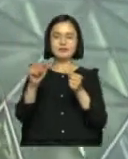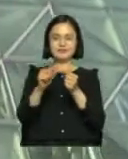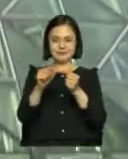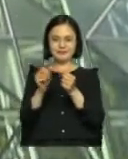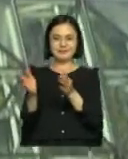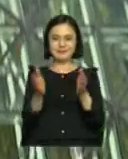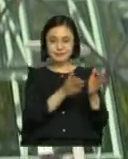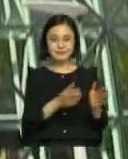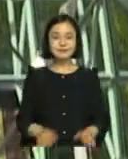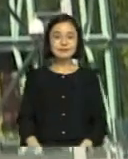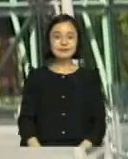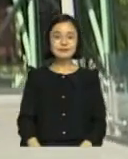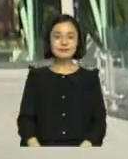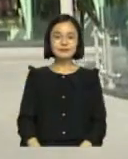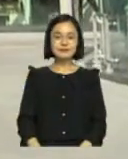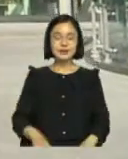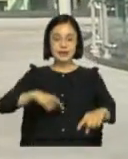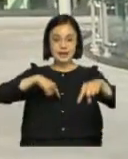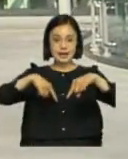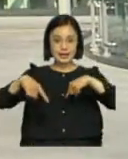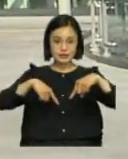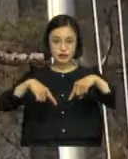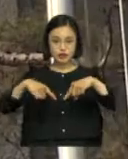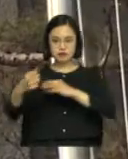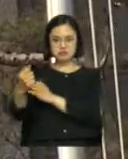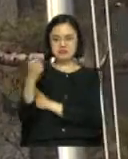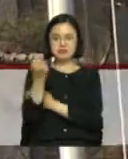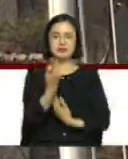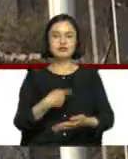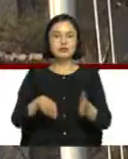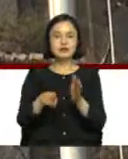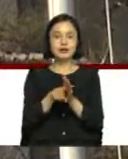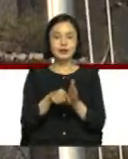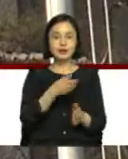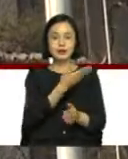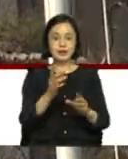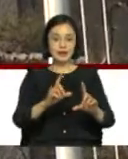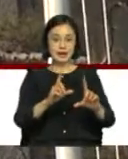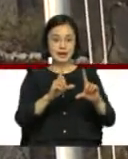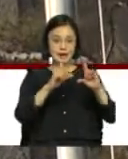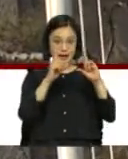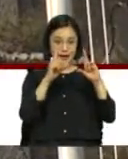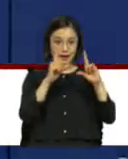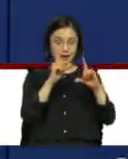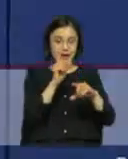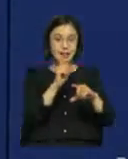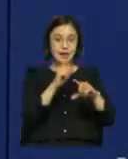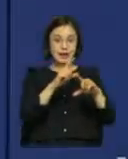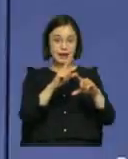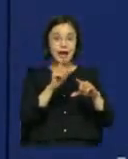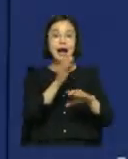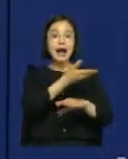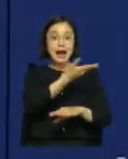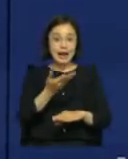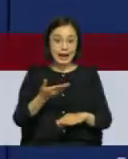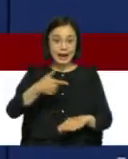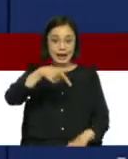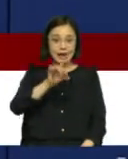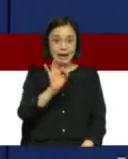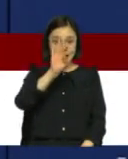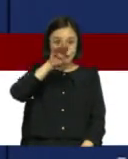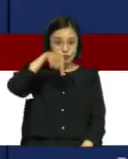현장 행정을 강화하겠다는 의미로 먼저 강북으로 시장 시를 옮기게 따고 밝혔습니다 아직 갈 길이